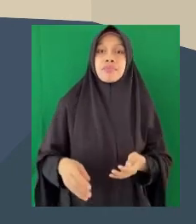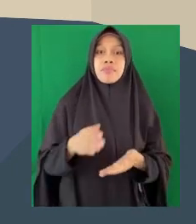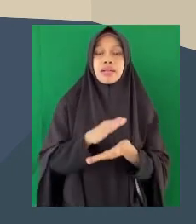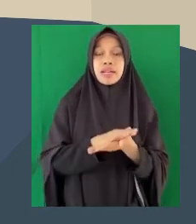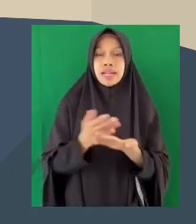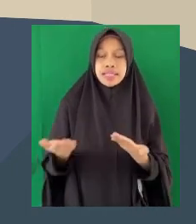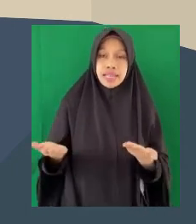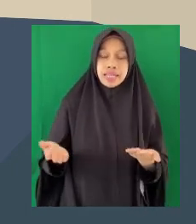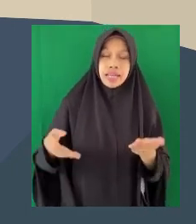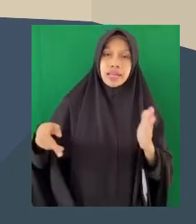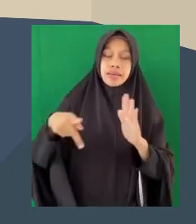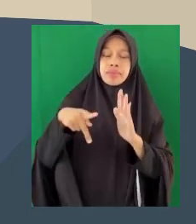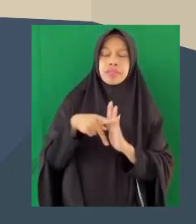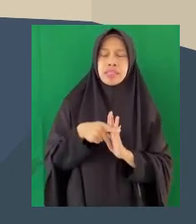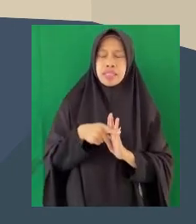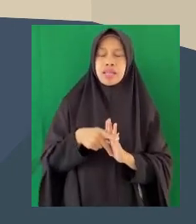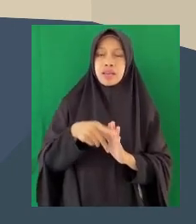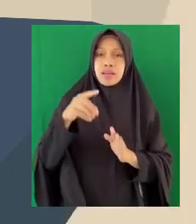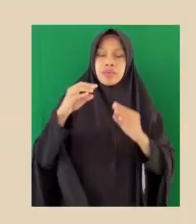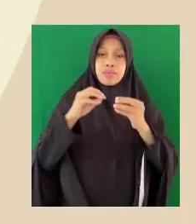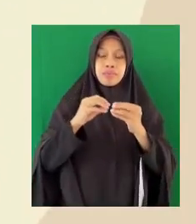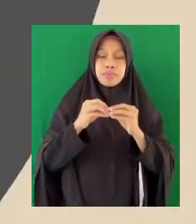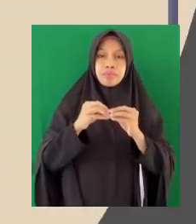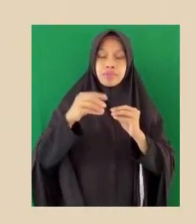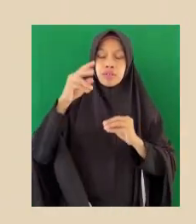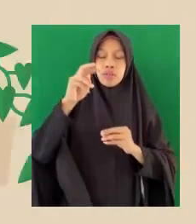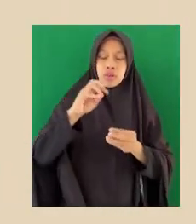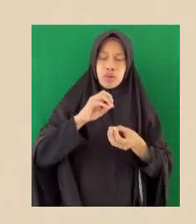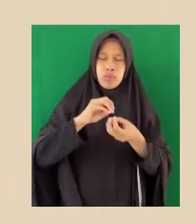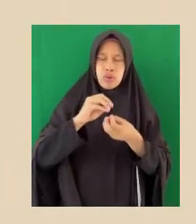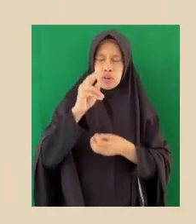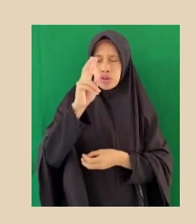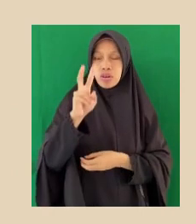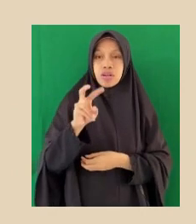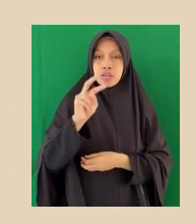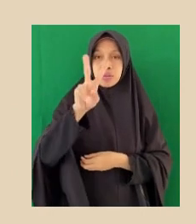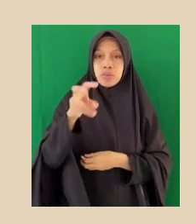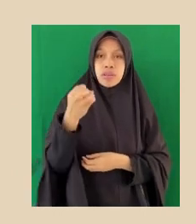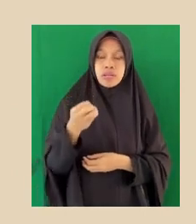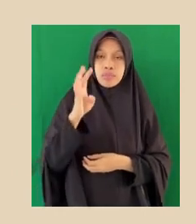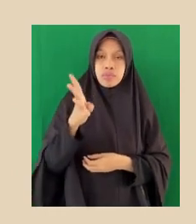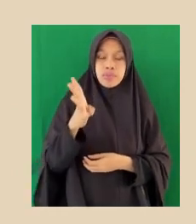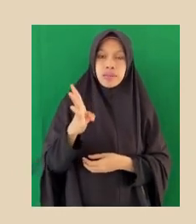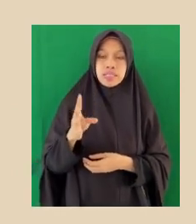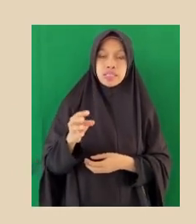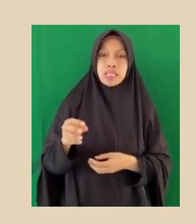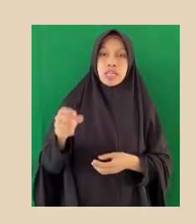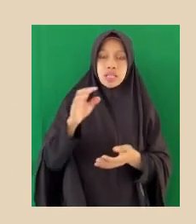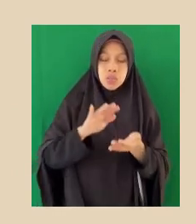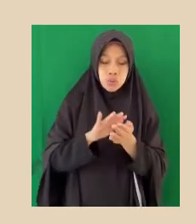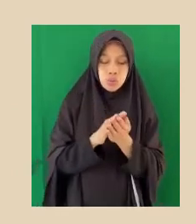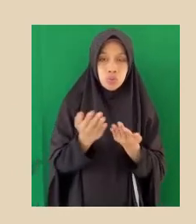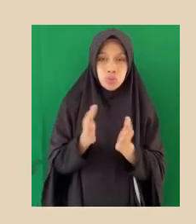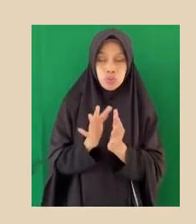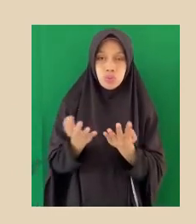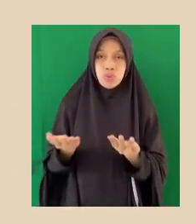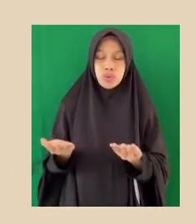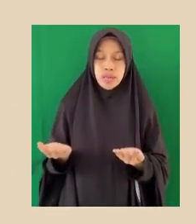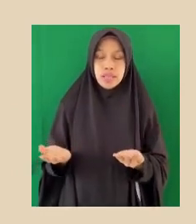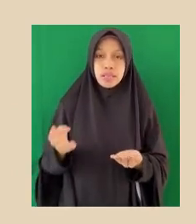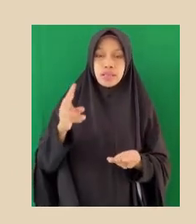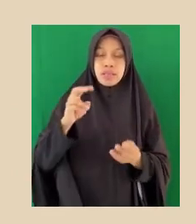berdasarkan persyaratan yang telah ditentukan oleh Perma Nomor 1 Tahun 2014 dan Surat Edaran Dirjen